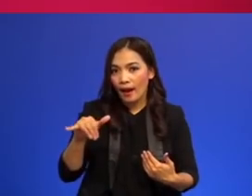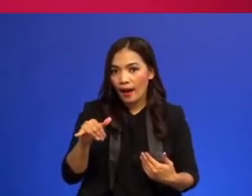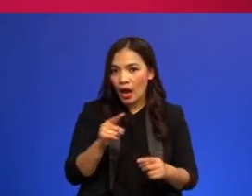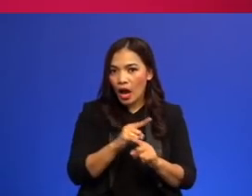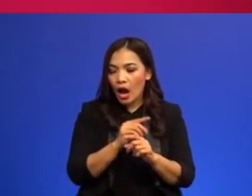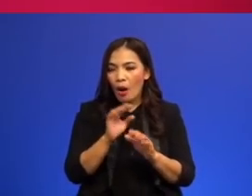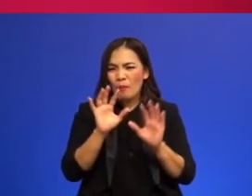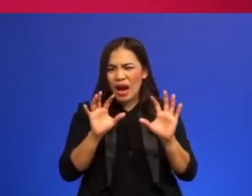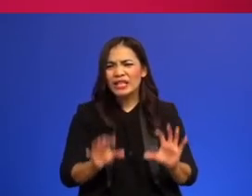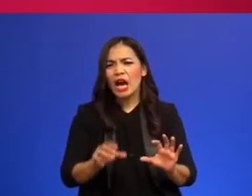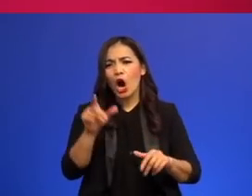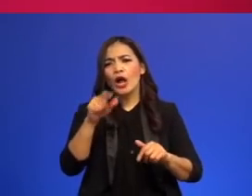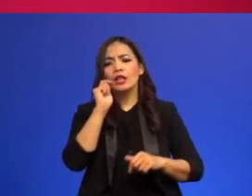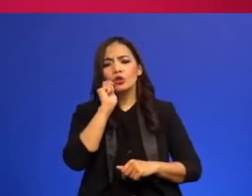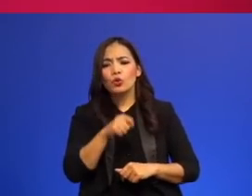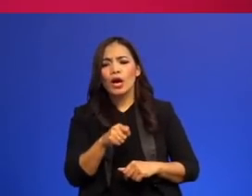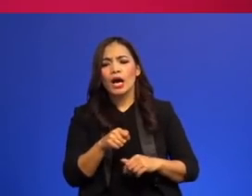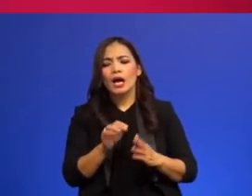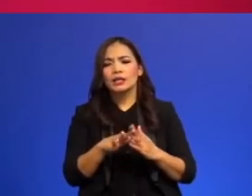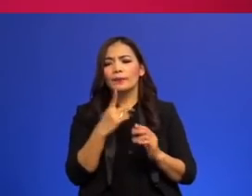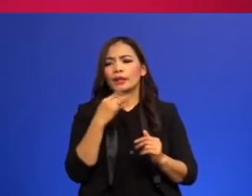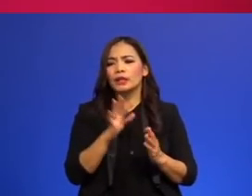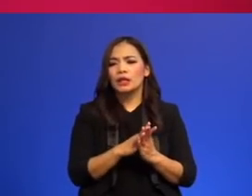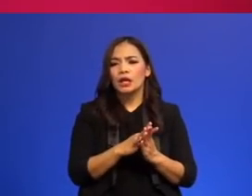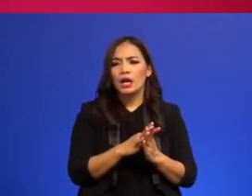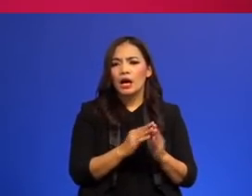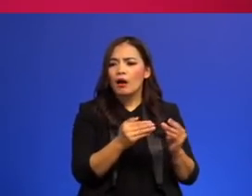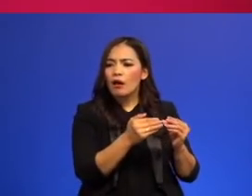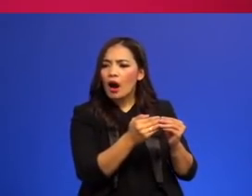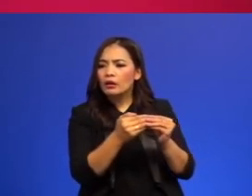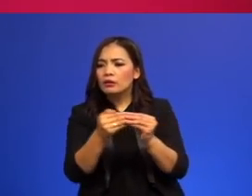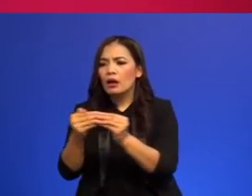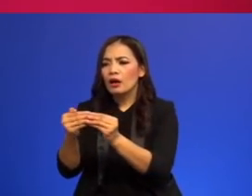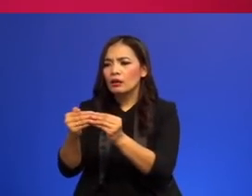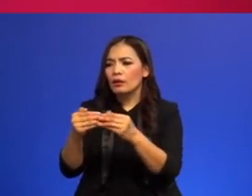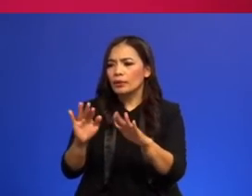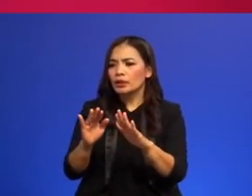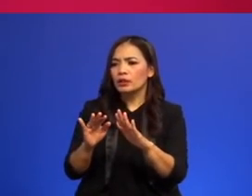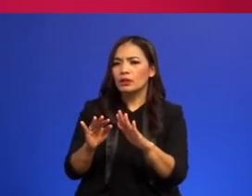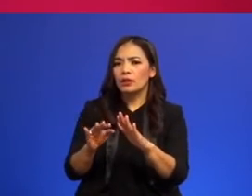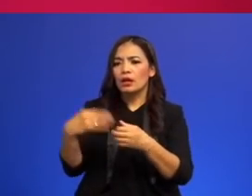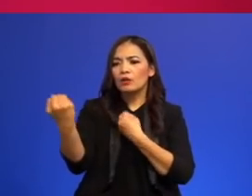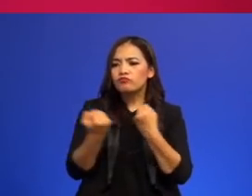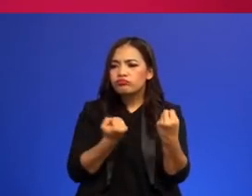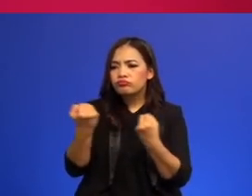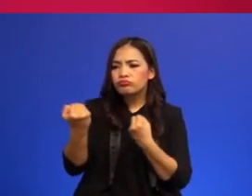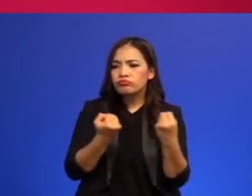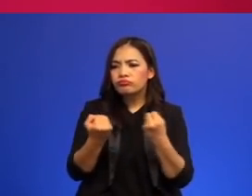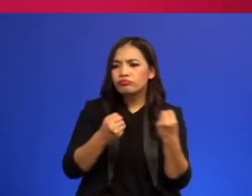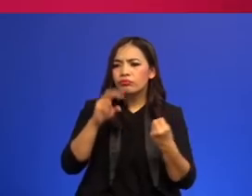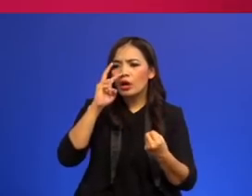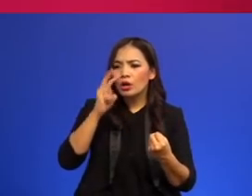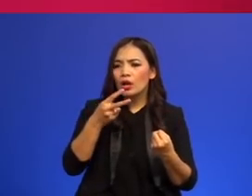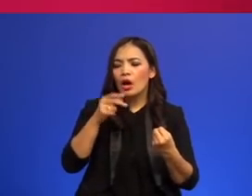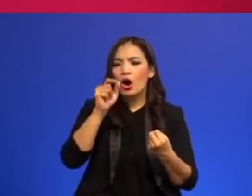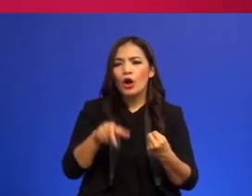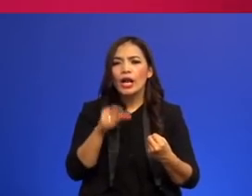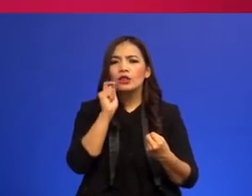Tidak jarang orang tua sakit, tidak ada yang mengantar ke dokter. Karena kalau yang mengantar, kredit kartunya digesek.